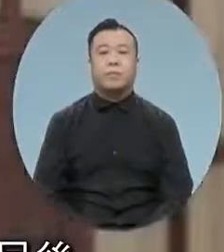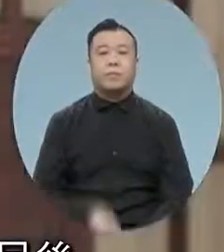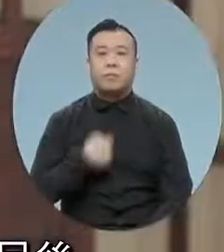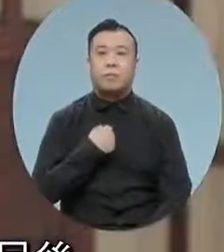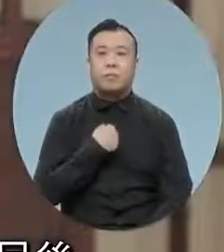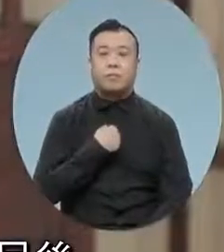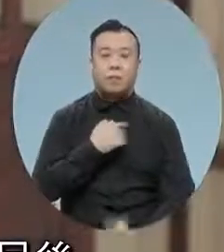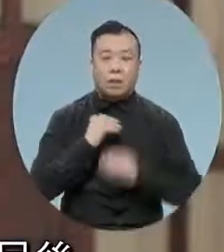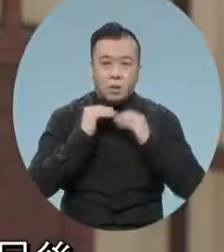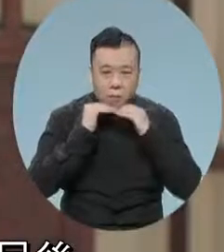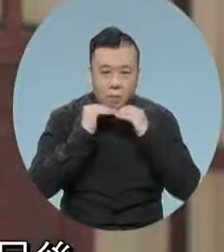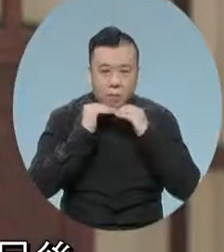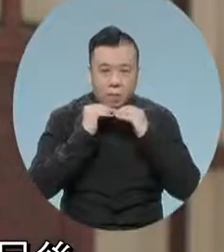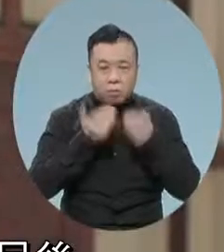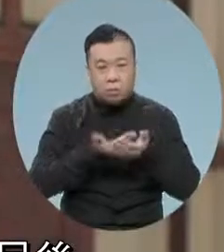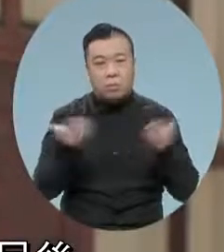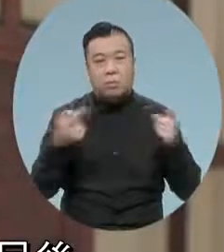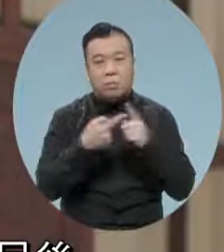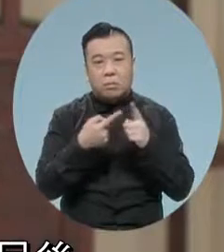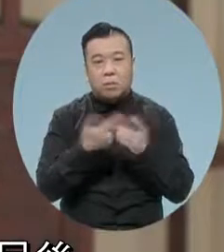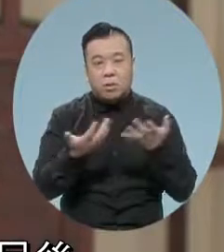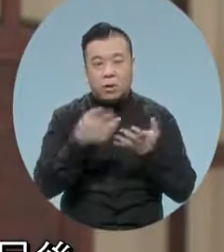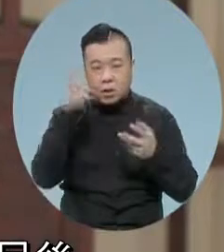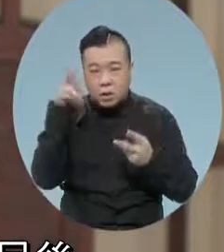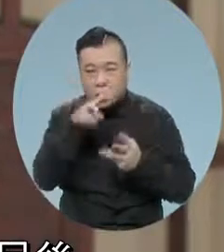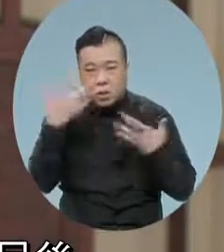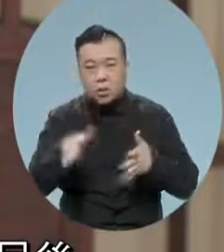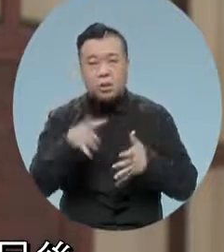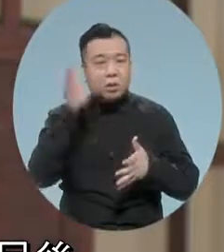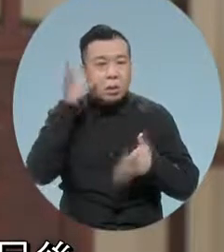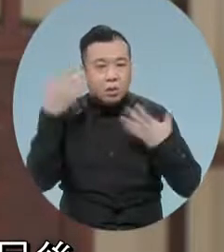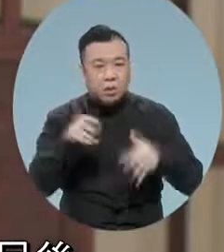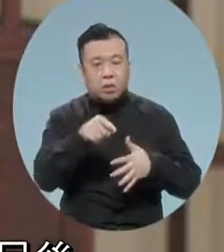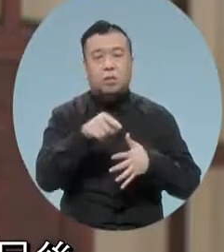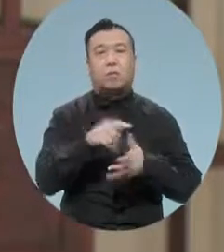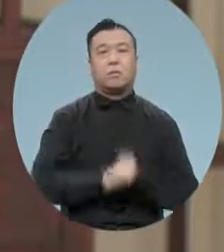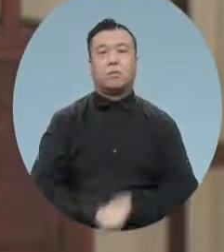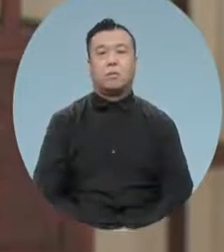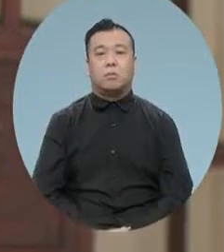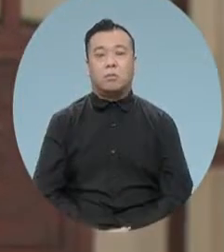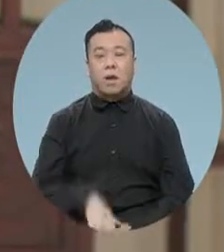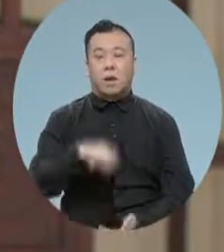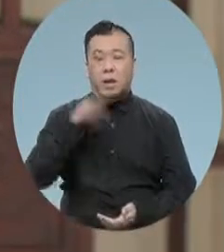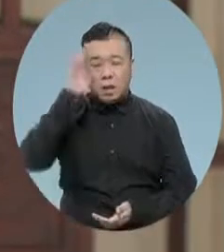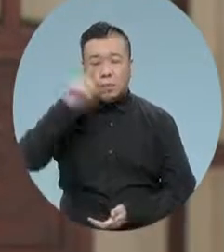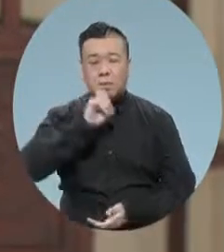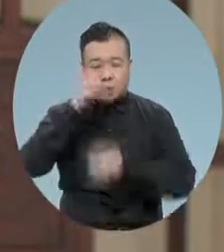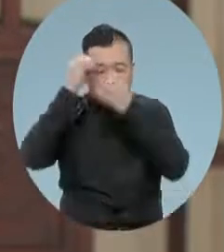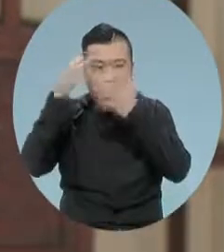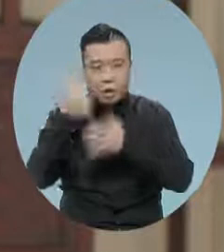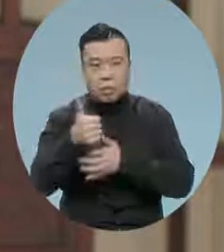我期待觀眾或者聽眾睇完聽完呢個節目咧，起碼有一個諗法，即